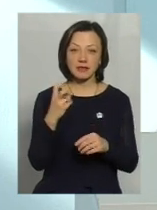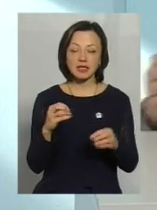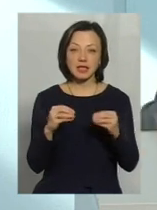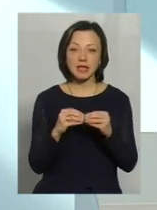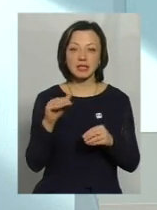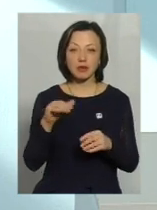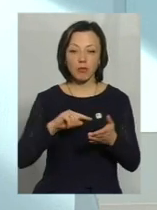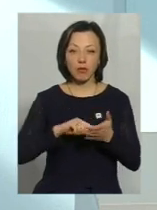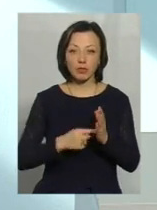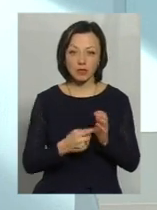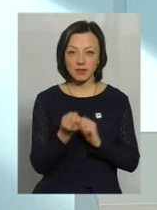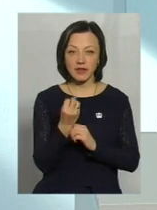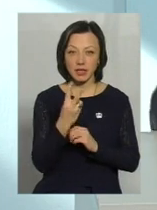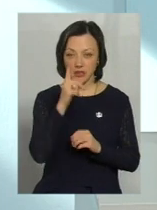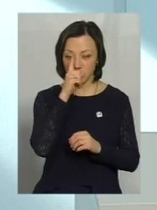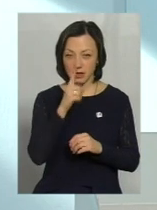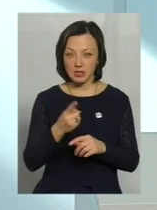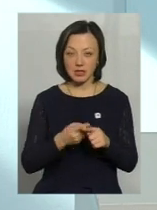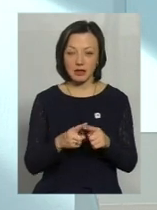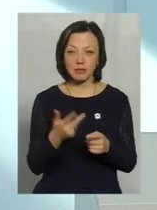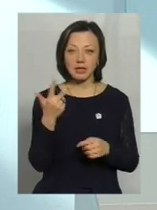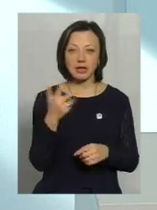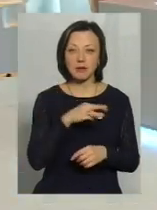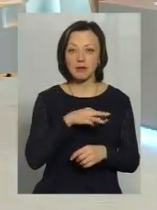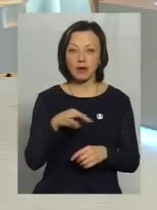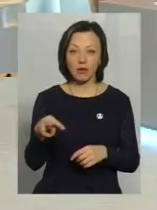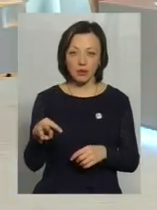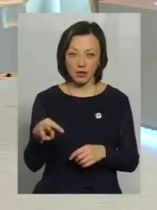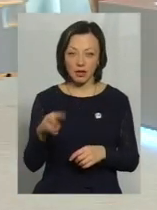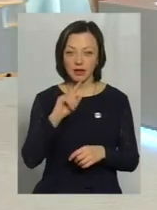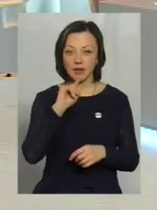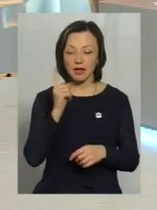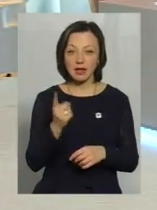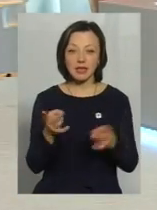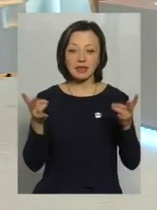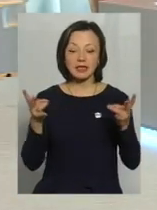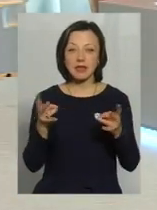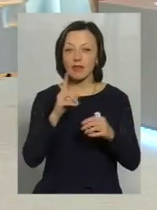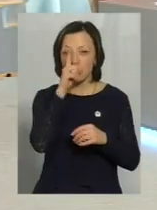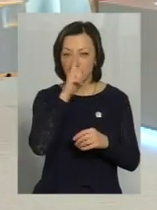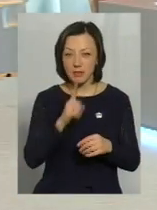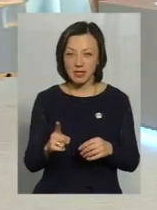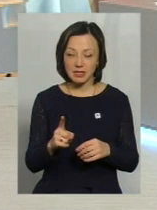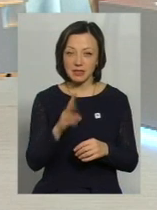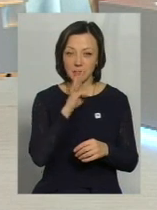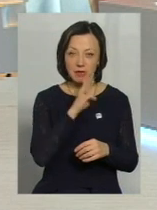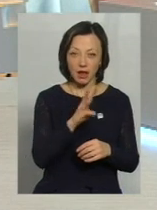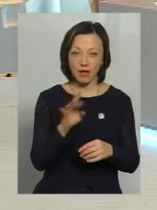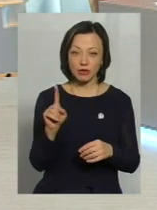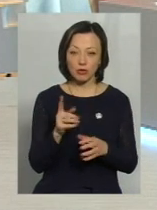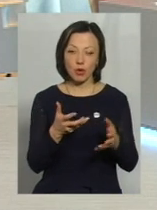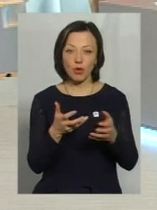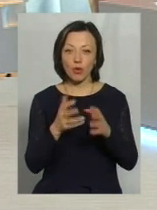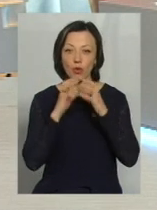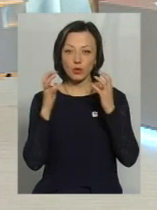тисяч. Помножити на 12 місяців – нам 3 мільйона. Треба в місяць заробітної плати, щоб